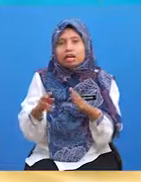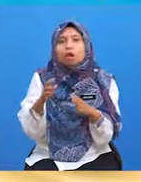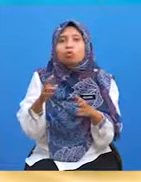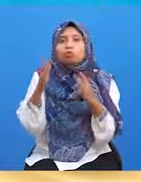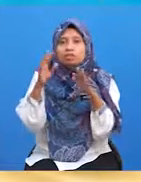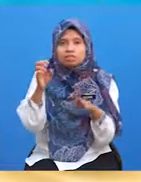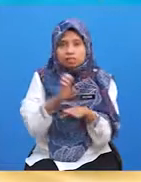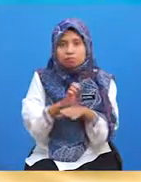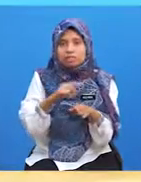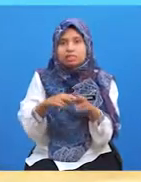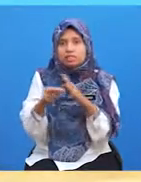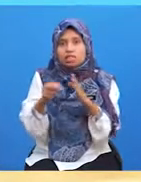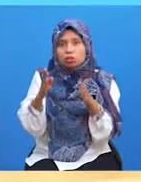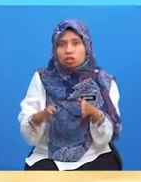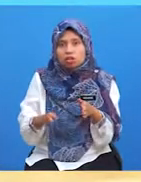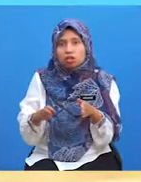negeri sendiri.